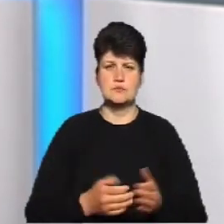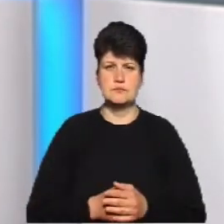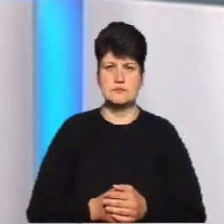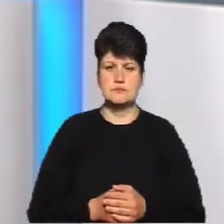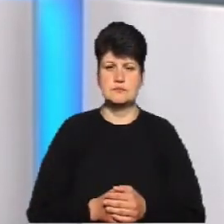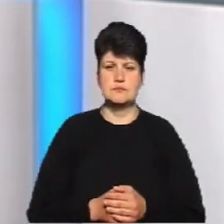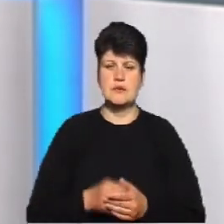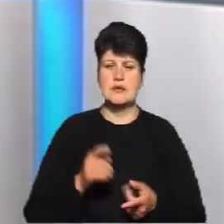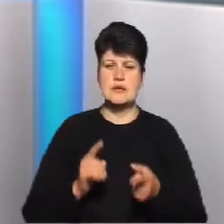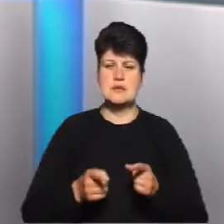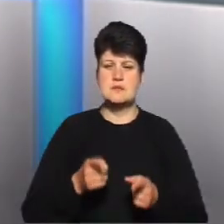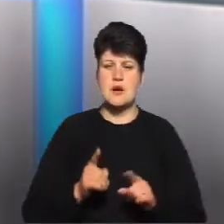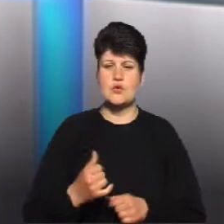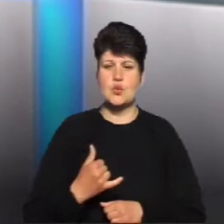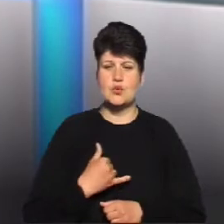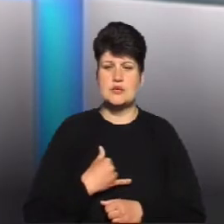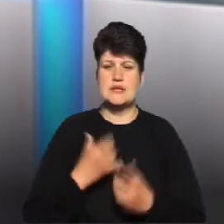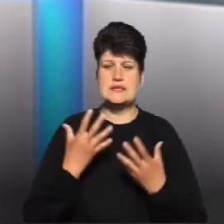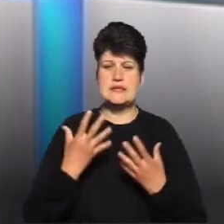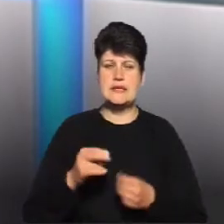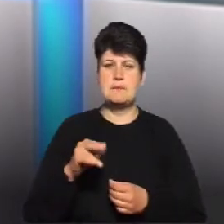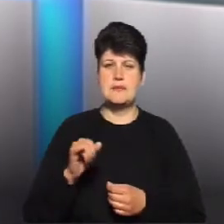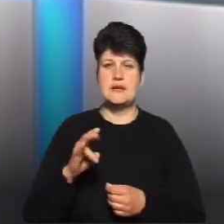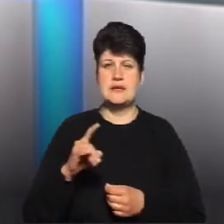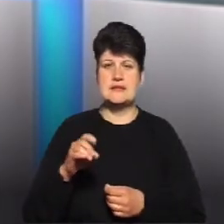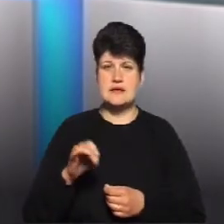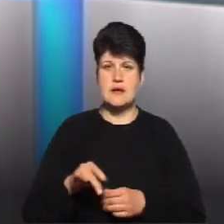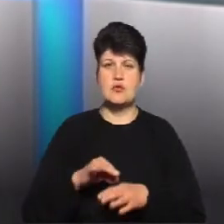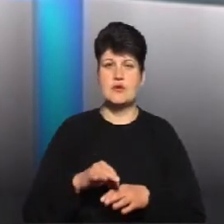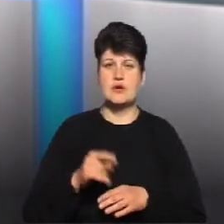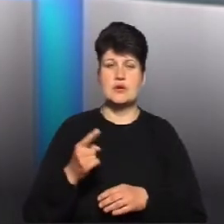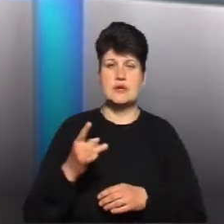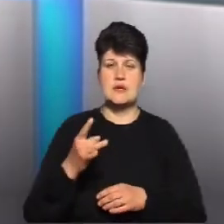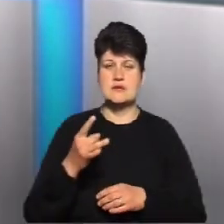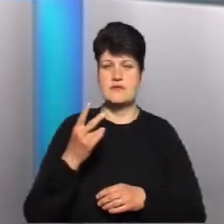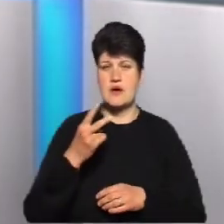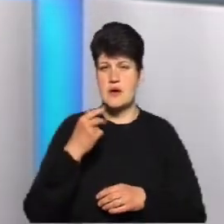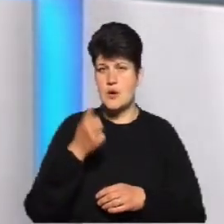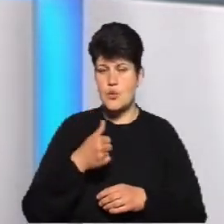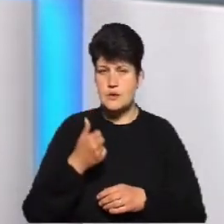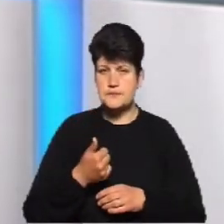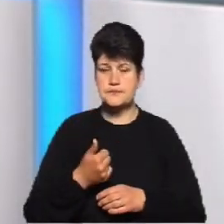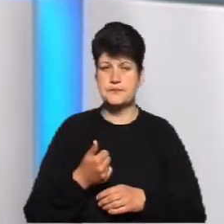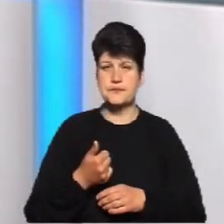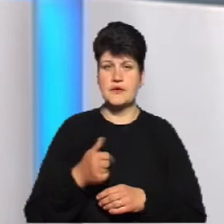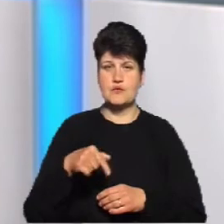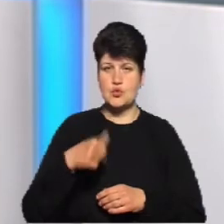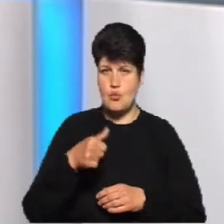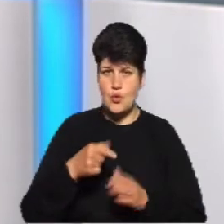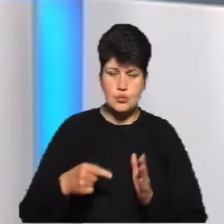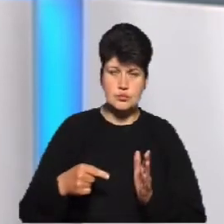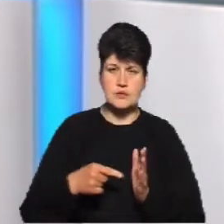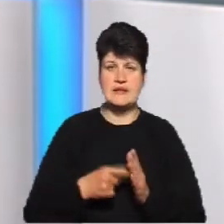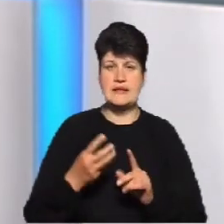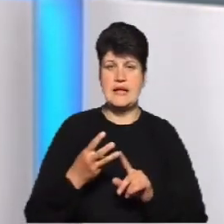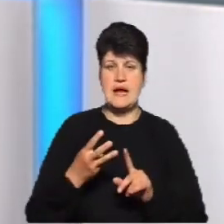Насправді в нас Дні Пінзеля відбувається раз в два роки. Якраз цього року у нас третій